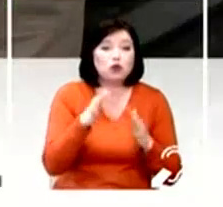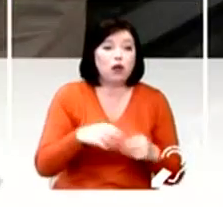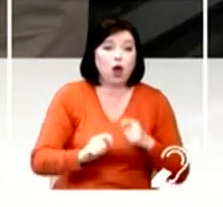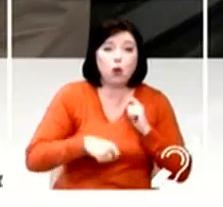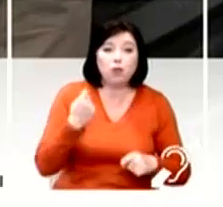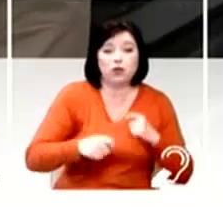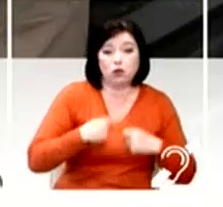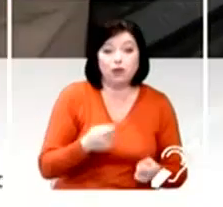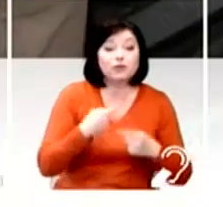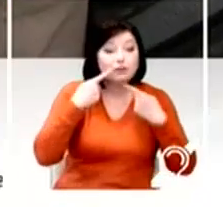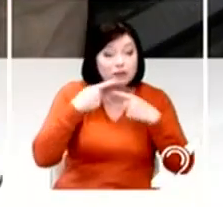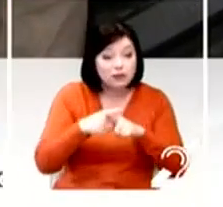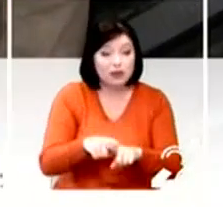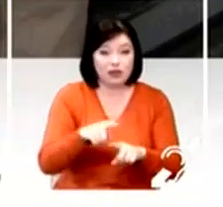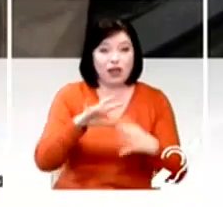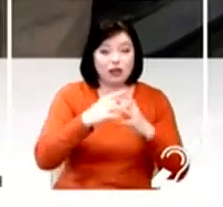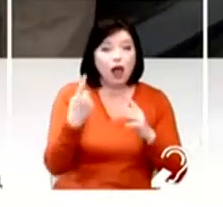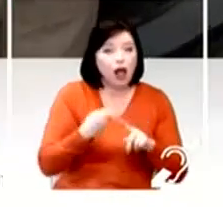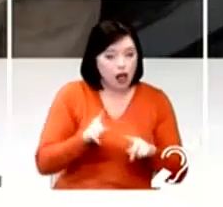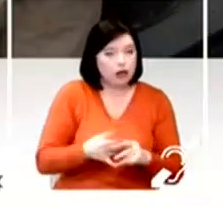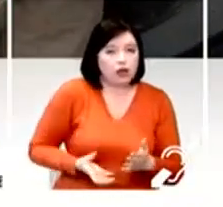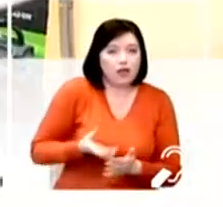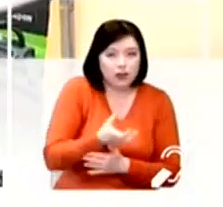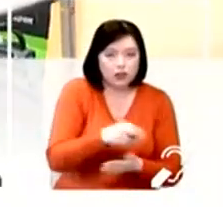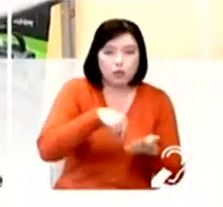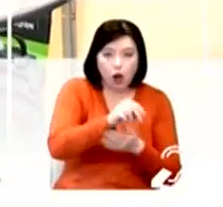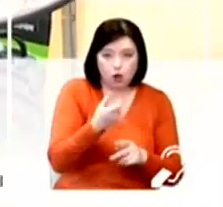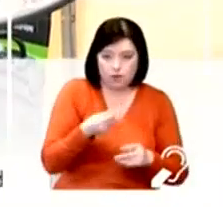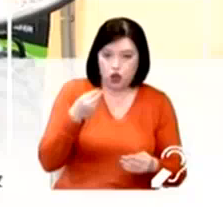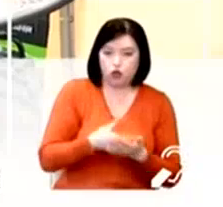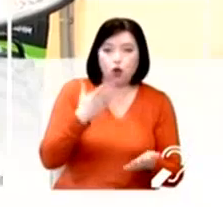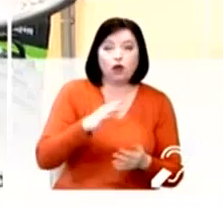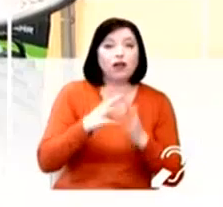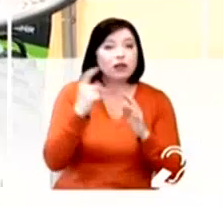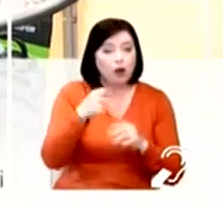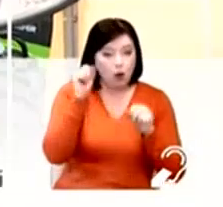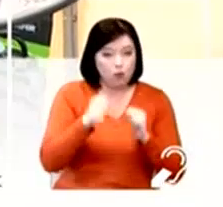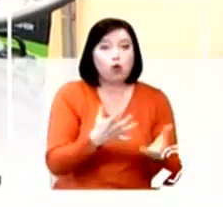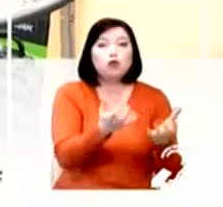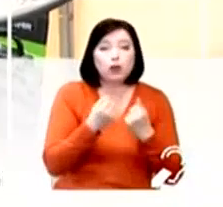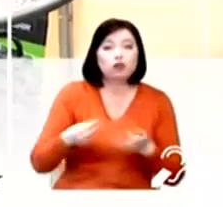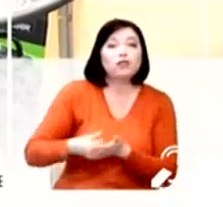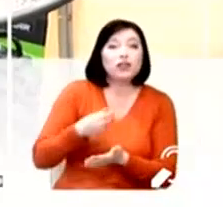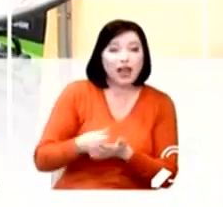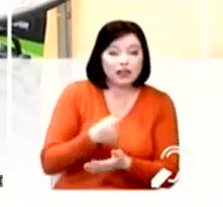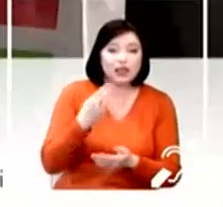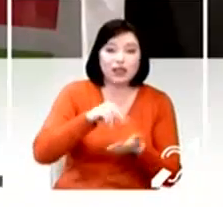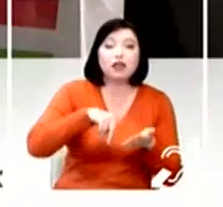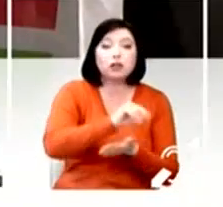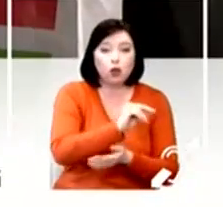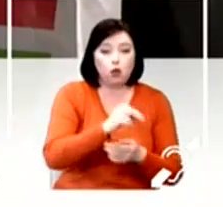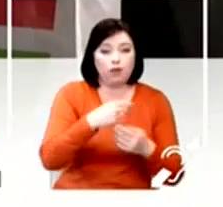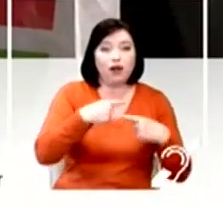pierdere. Pentru că tehnica agricolă este o investiție costisitoare, fermierii au posibilitatea să acceseze finanțări pentru